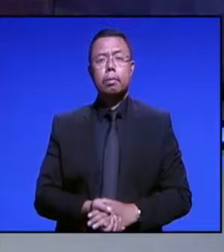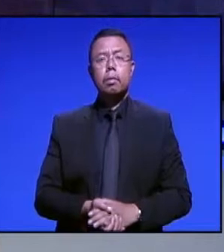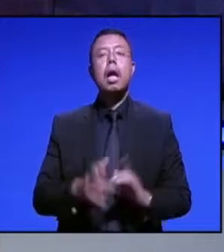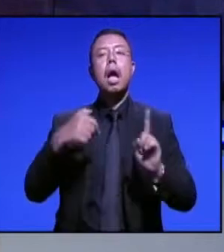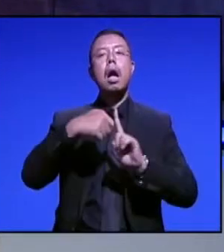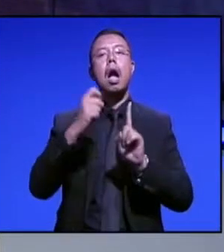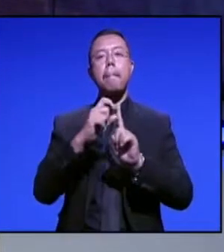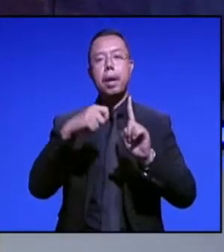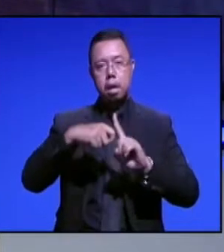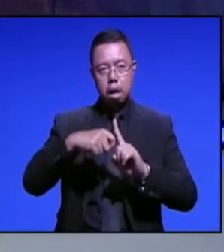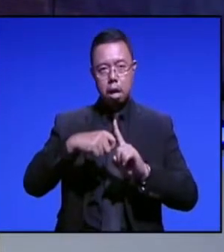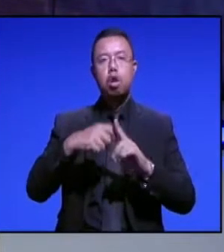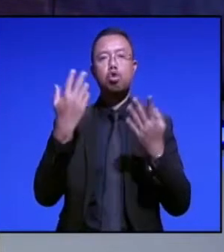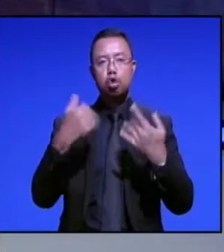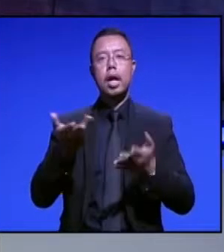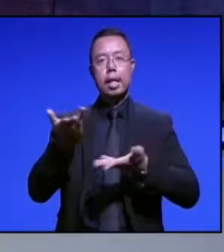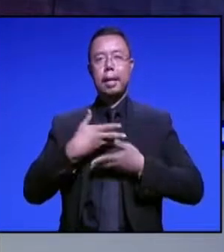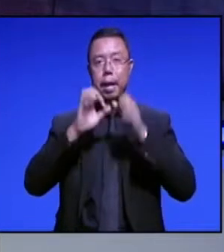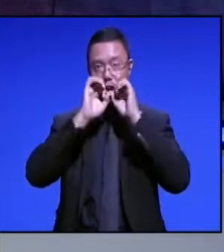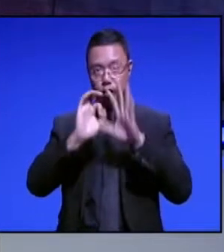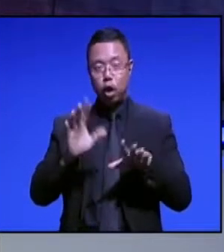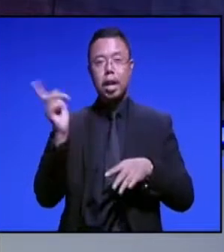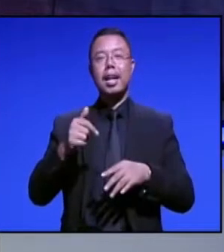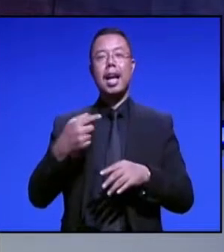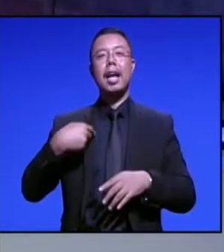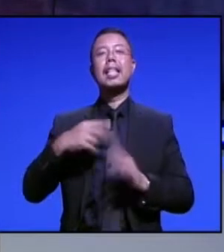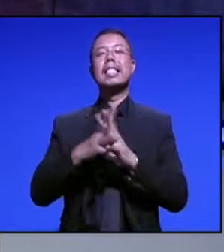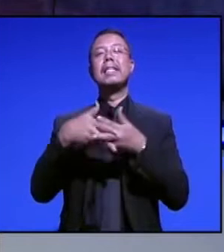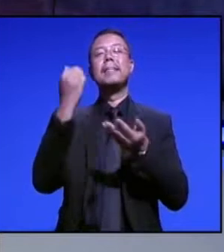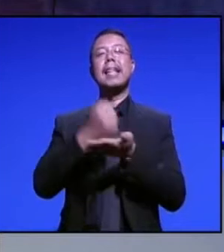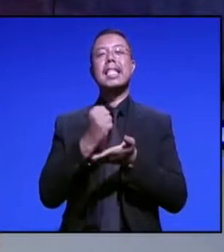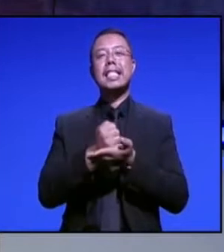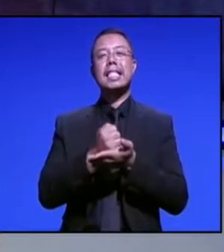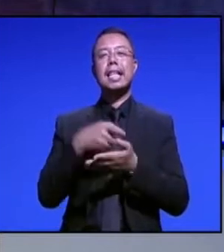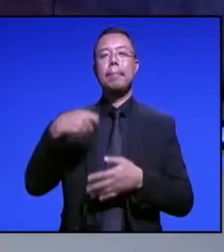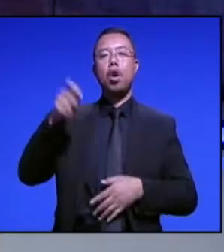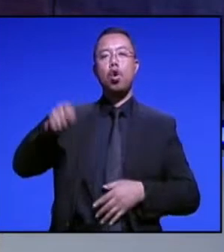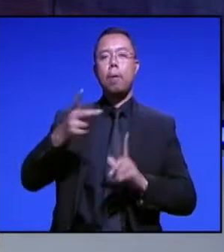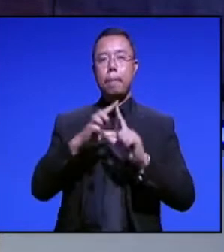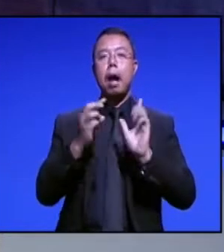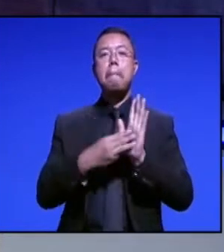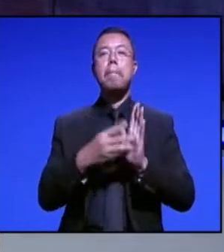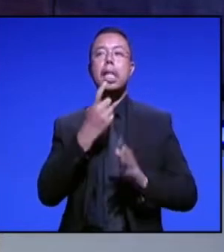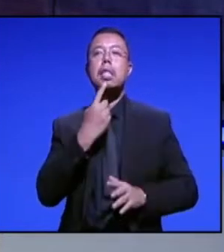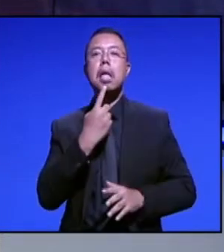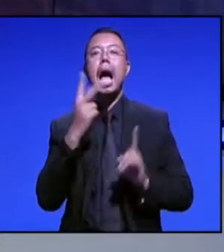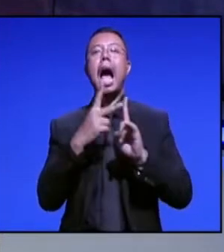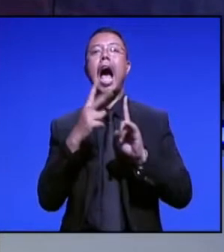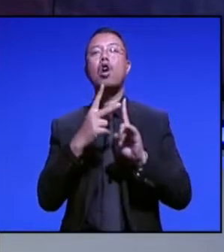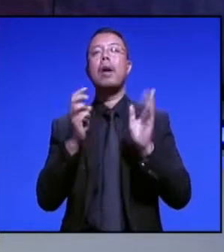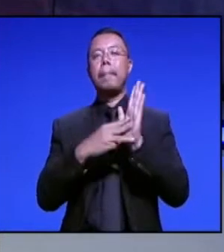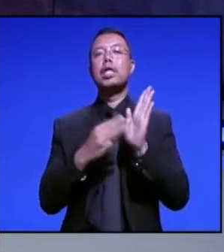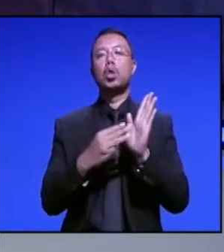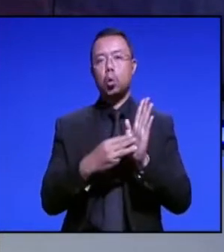Pemirsa, Komisi Pemberantasan Korupsi telah menerima informasi dari Ditjen Imigrasi Kementerian Hukum dan HAM terkait keberadaan Harun